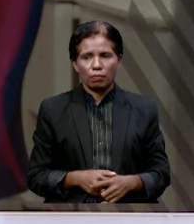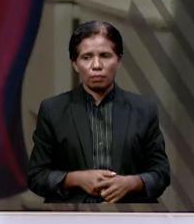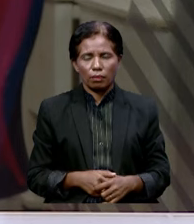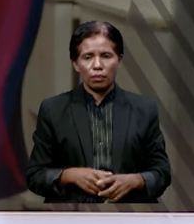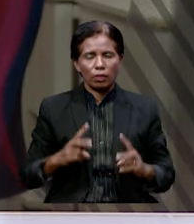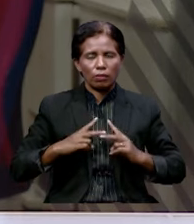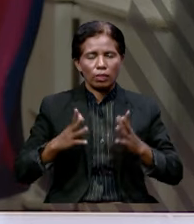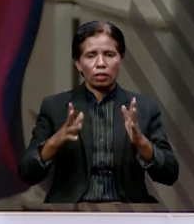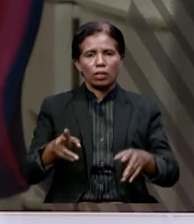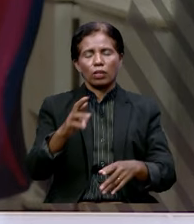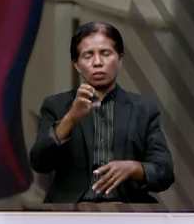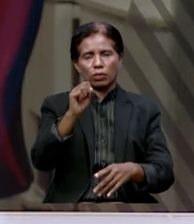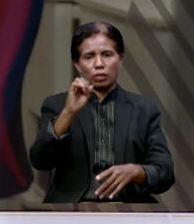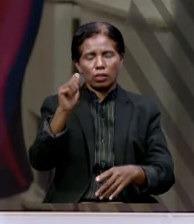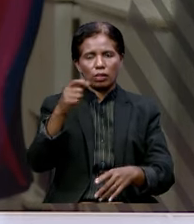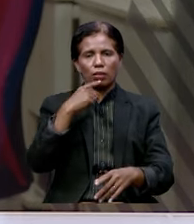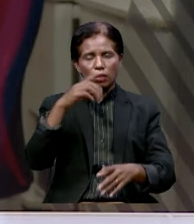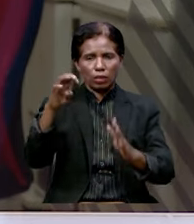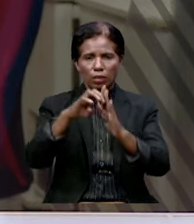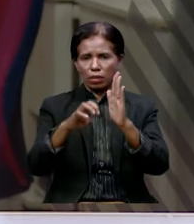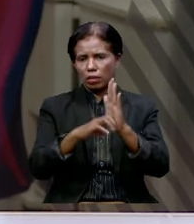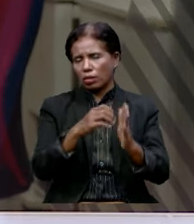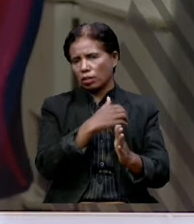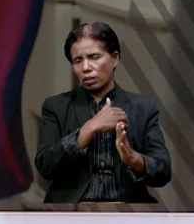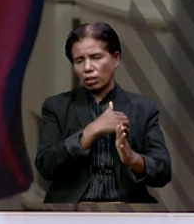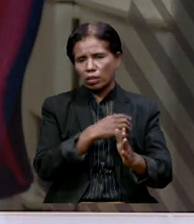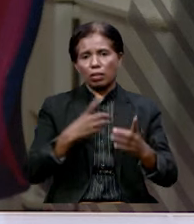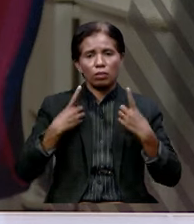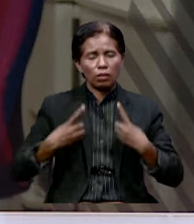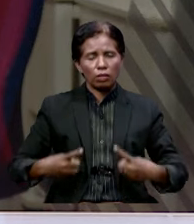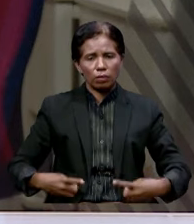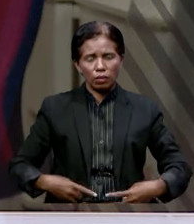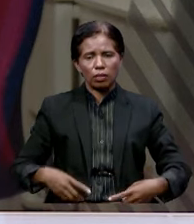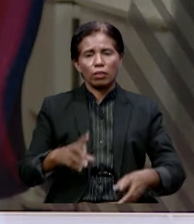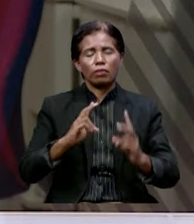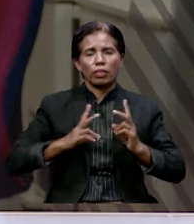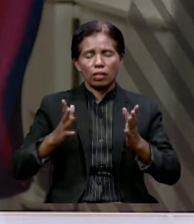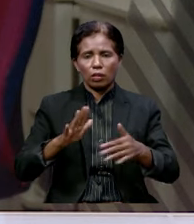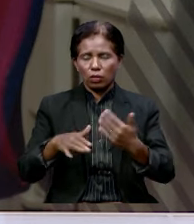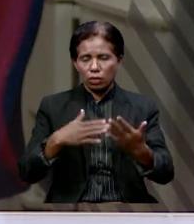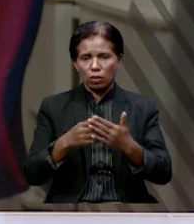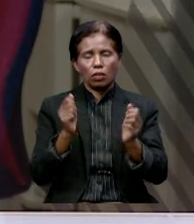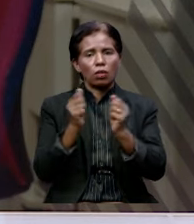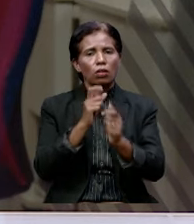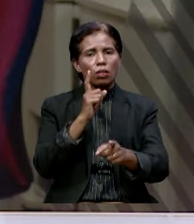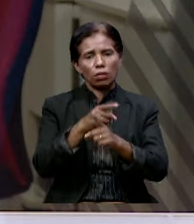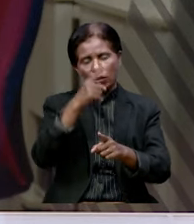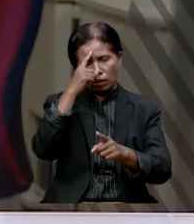Veterano russo fui considera estado sedok dignifica veterano sira hololos tamba la organizado.